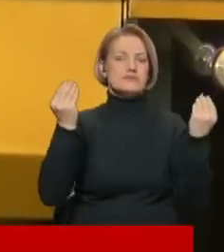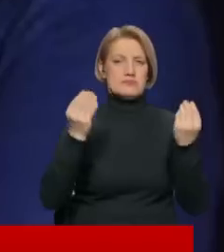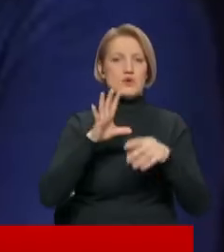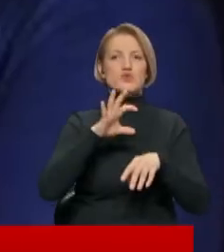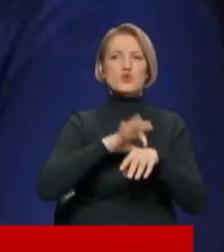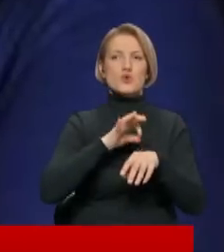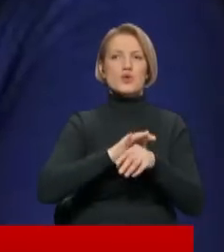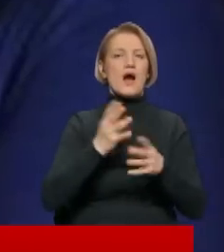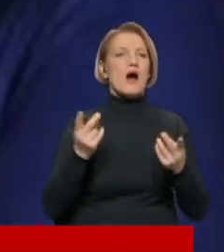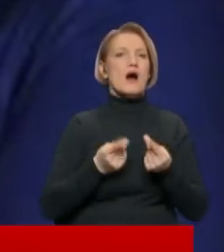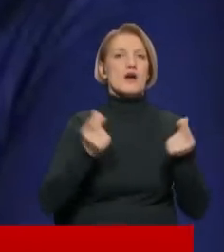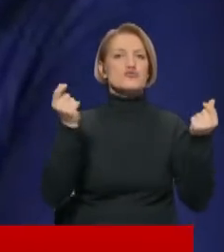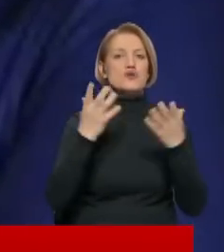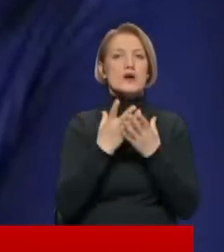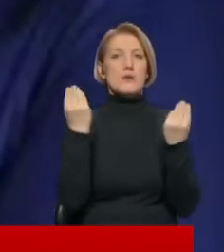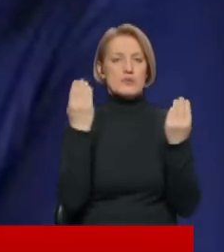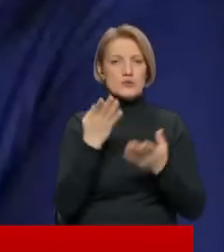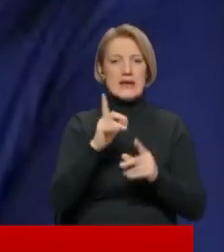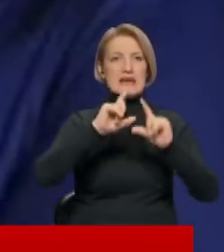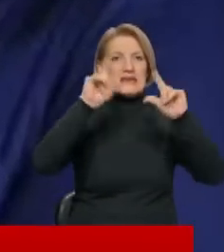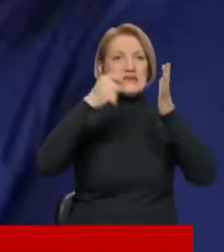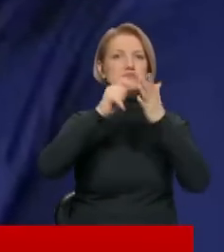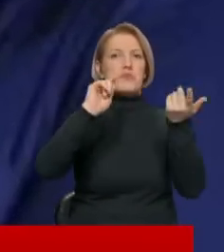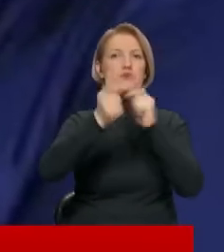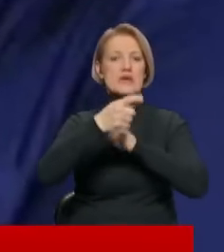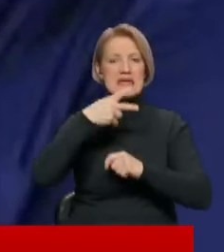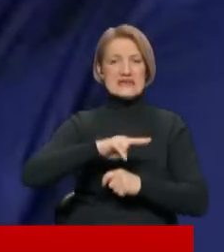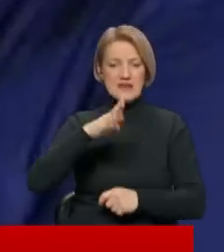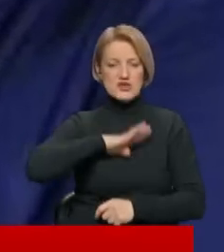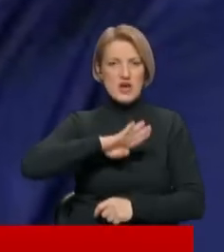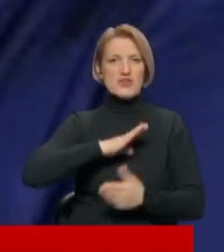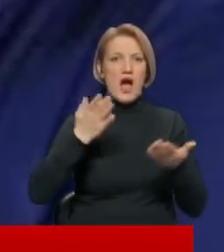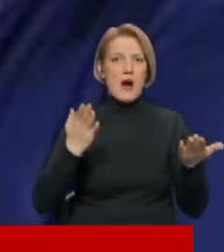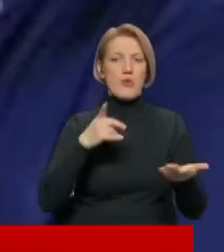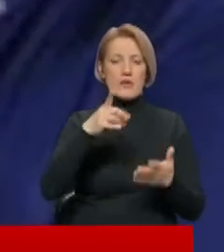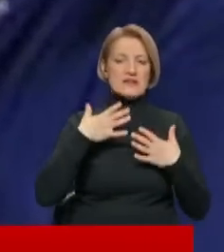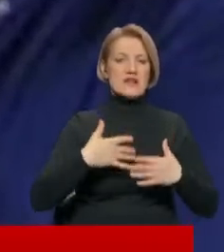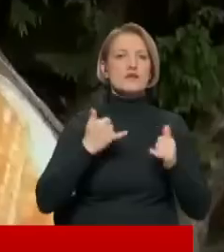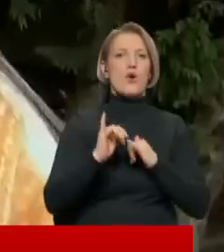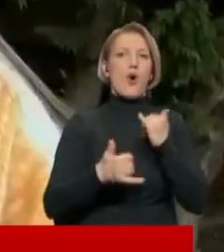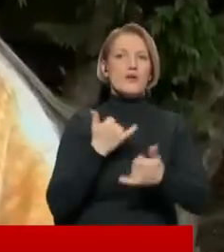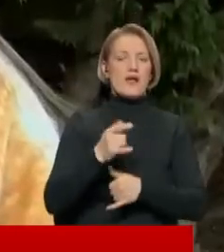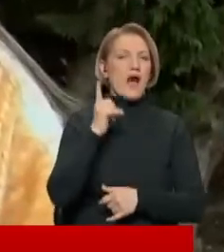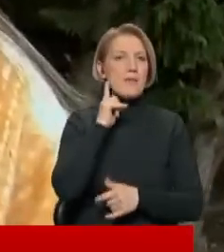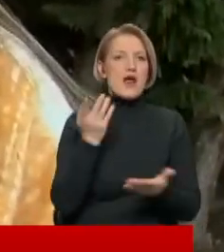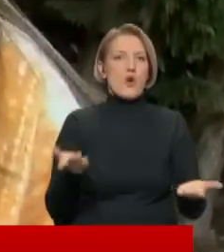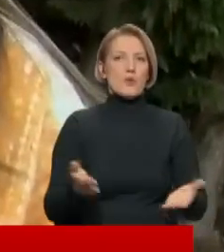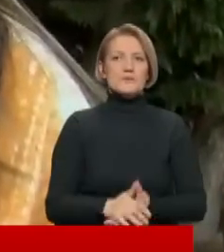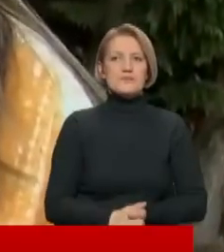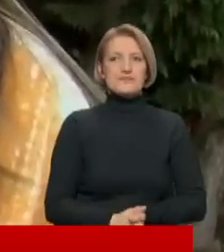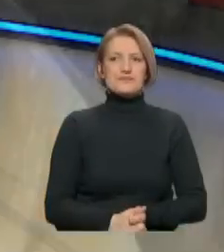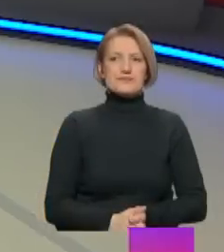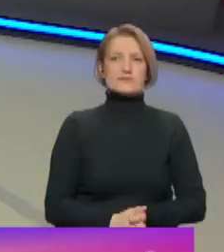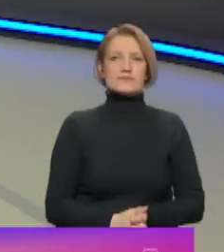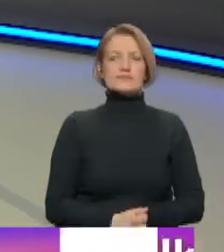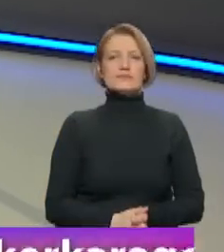Doktorlar sırra kalem basmış kliniğin ismi değişmişti ikizler şikayetçi Ama onların sağlığıyla oynayanlardan haber yok